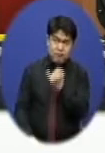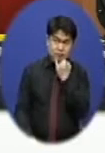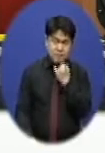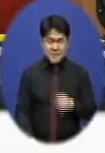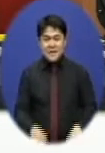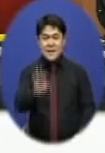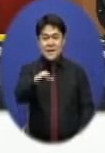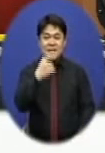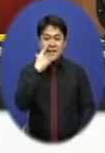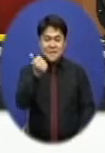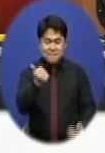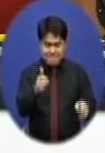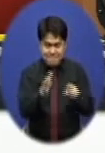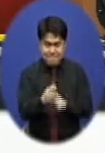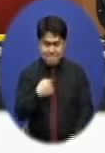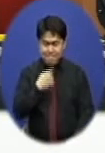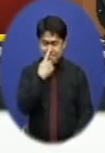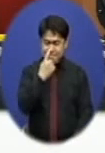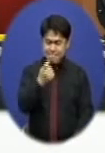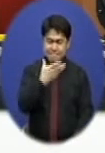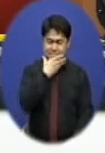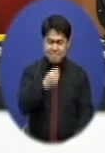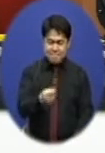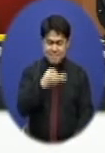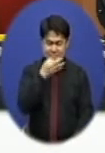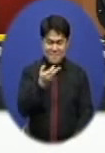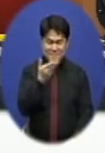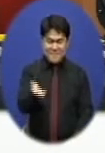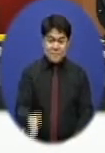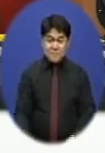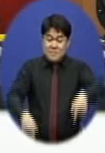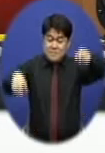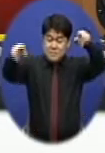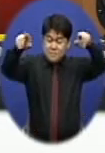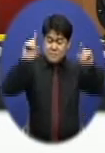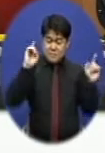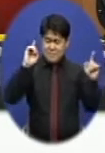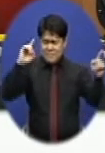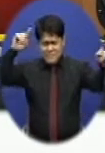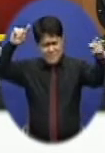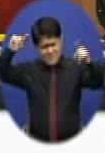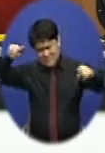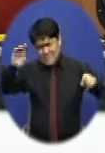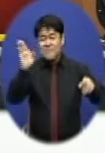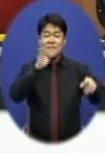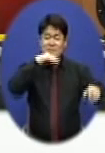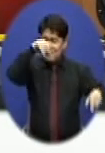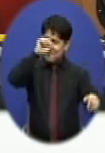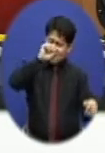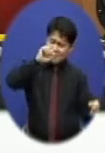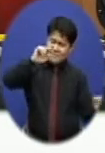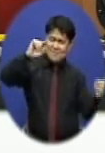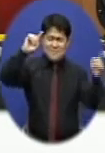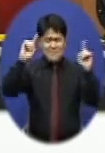네네. 그럼 아버님을 위해서. 내가 멋지게 행복한 소리를 알쌔고 잘쌔고 친구와 잘하셨네